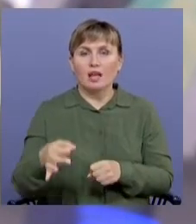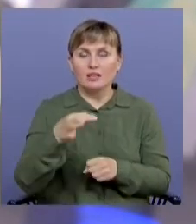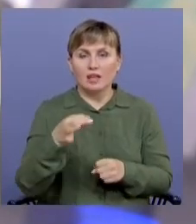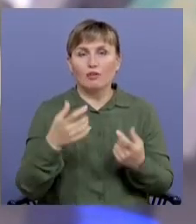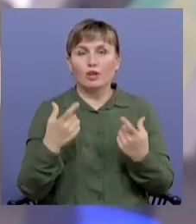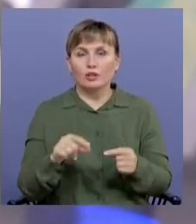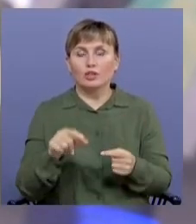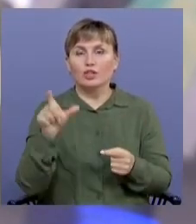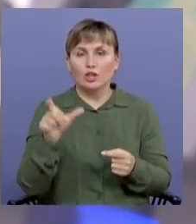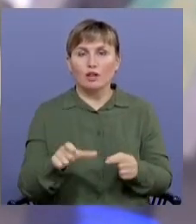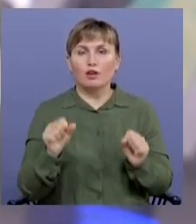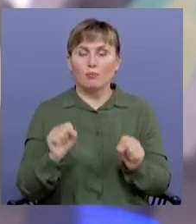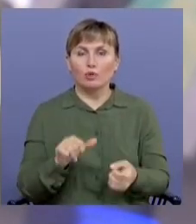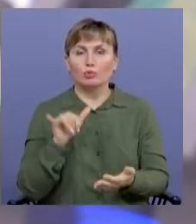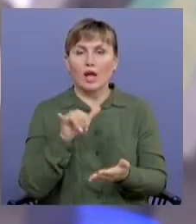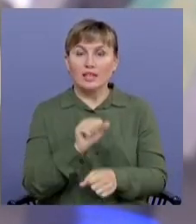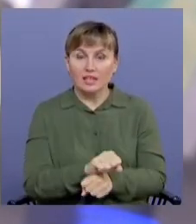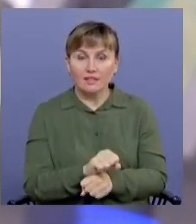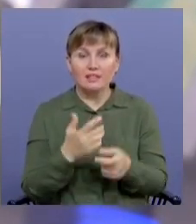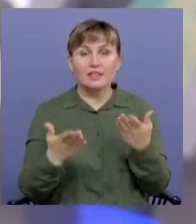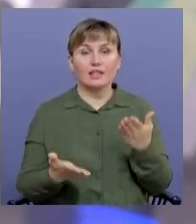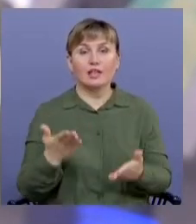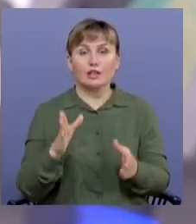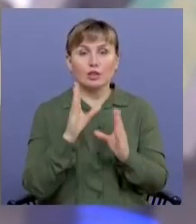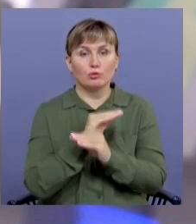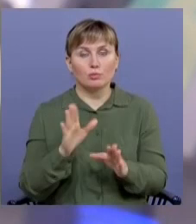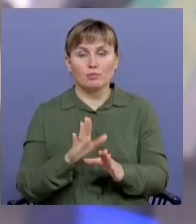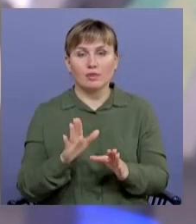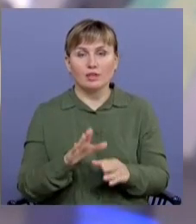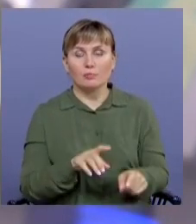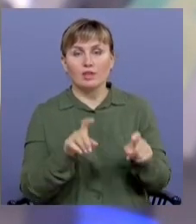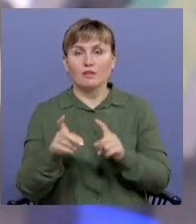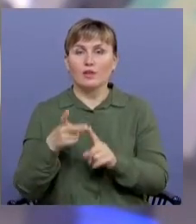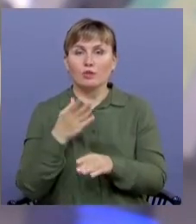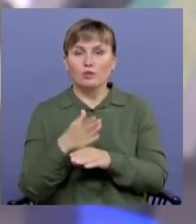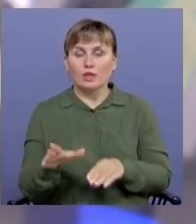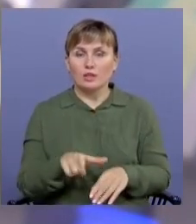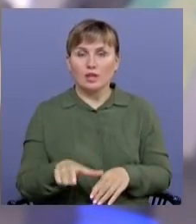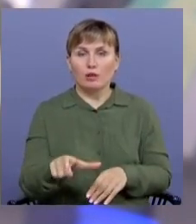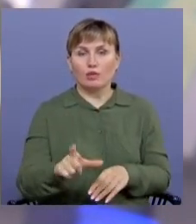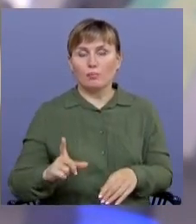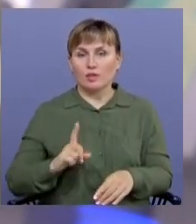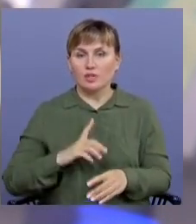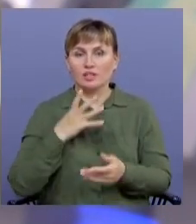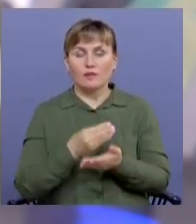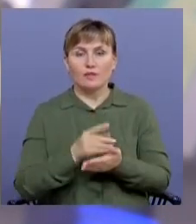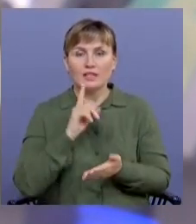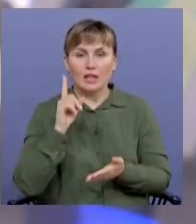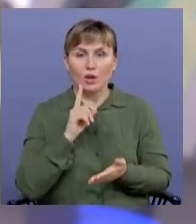где человек может остановиться, если он не успевает перейти вторую часть дороги, переждать своего